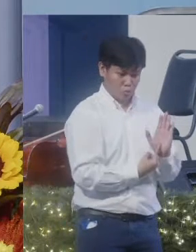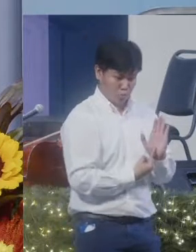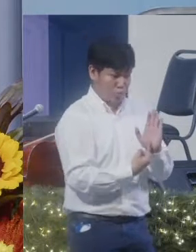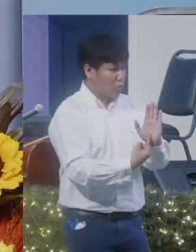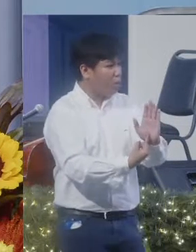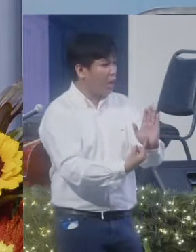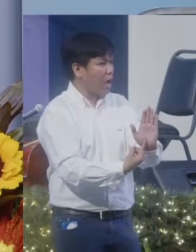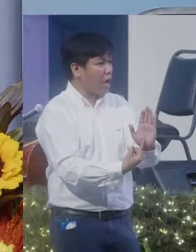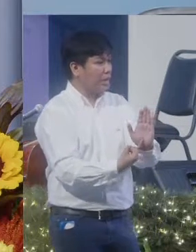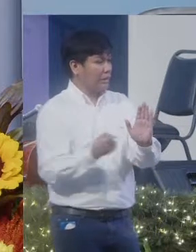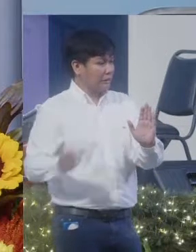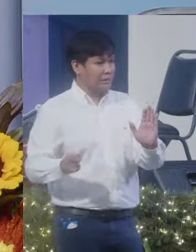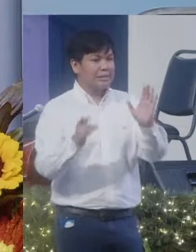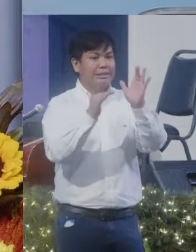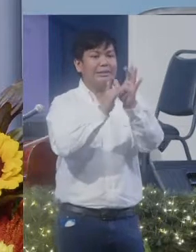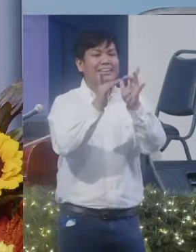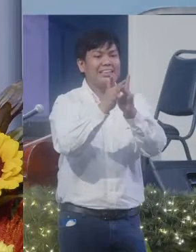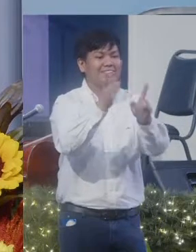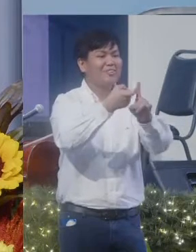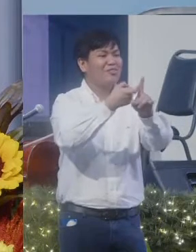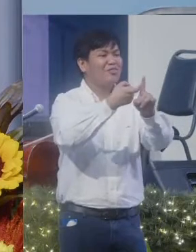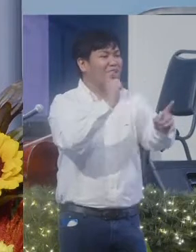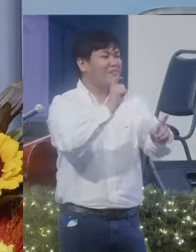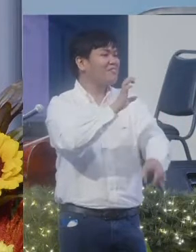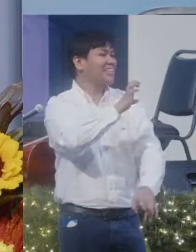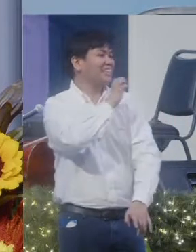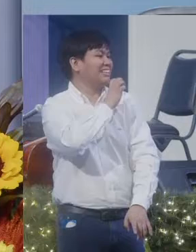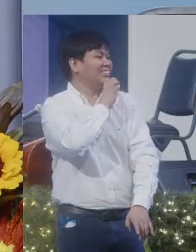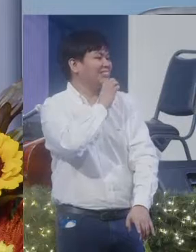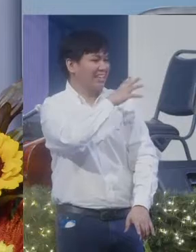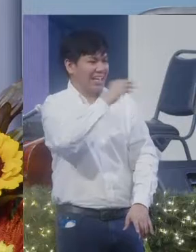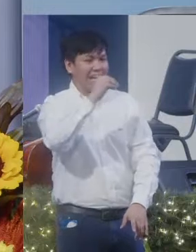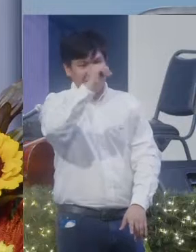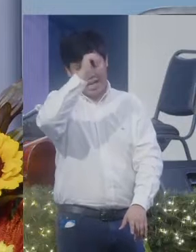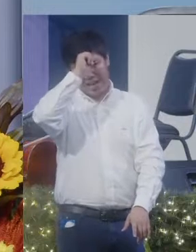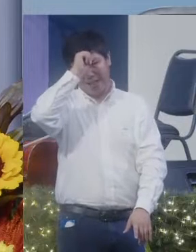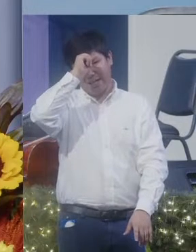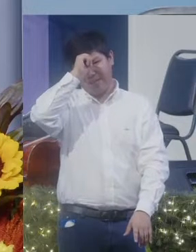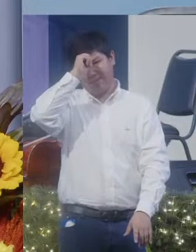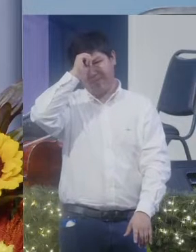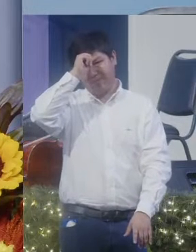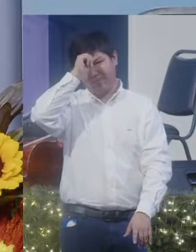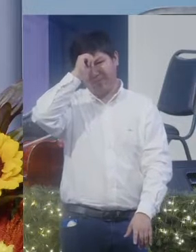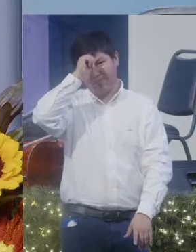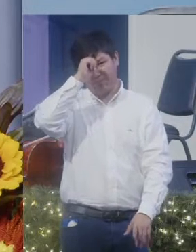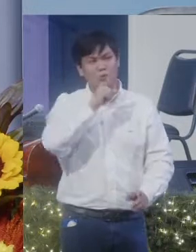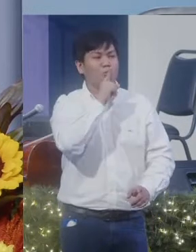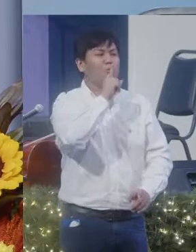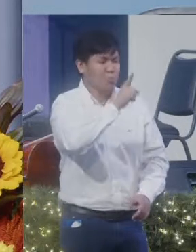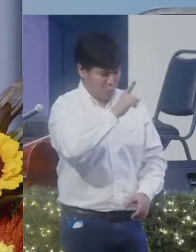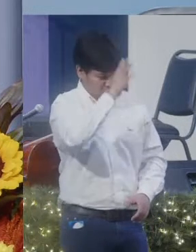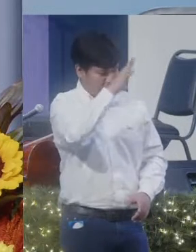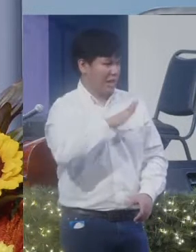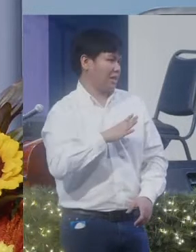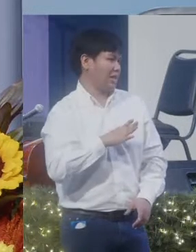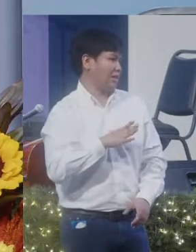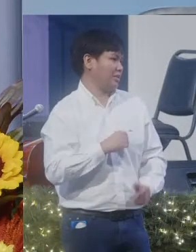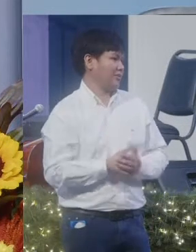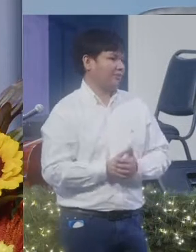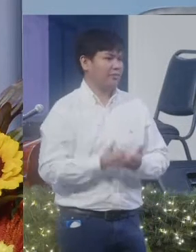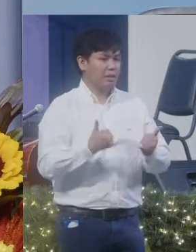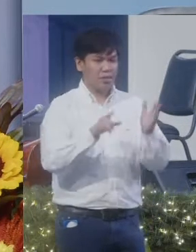Jesus. Makikita ang kanyang pagiging Mesya sa kanyang may otoridad na pangangaral. Sa Luke chapter 4,